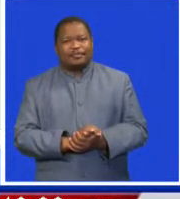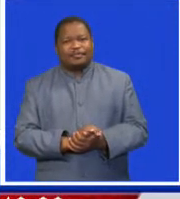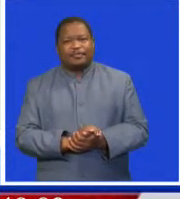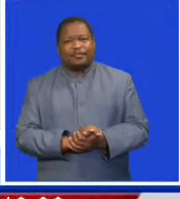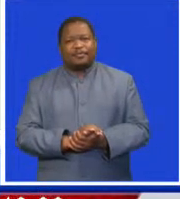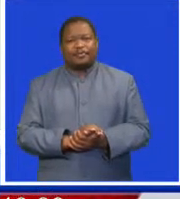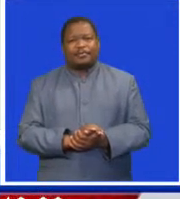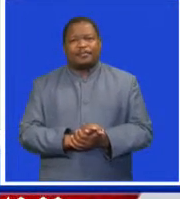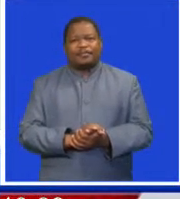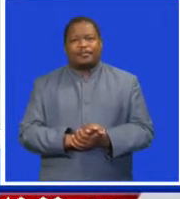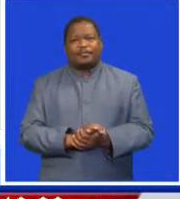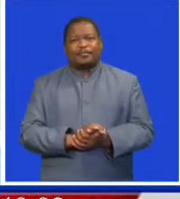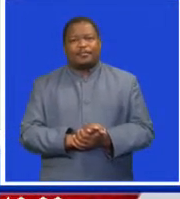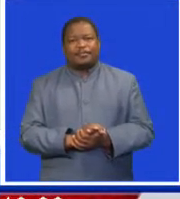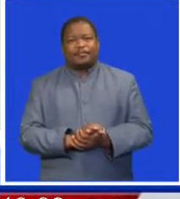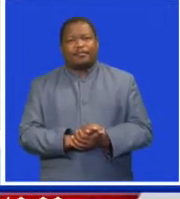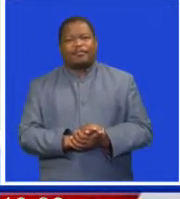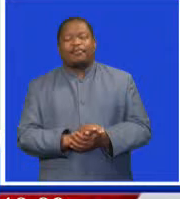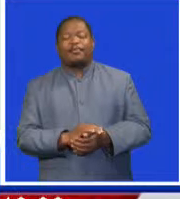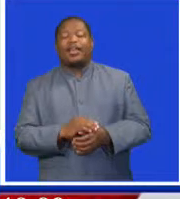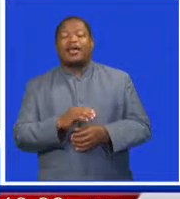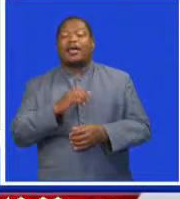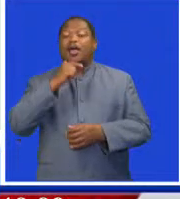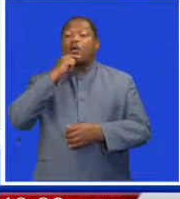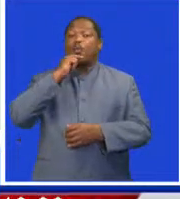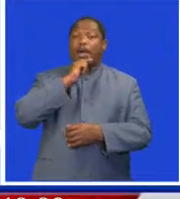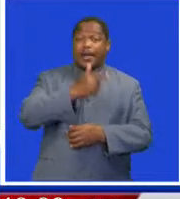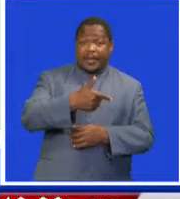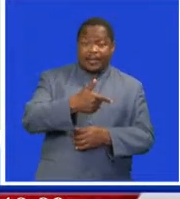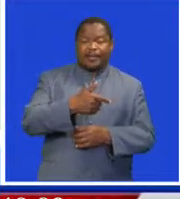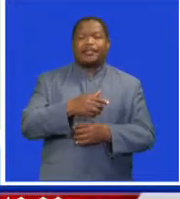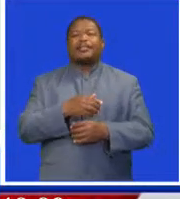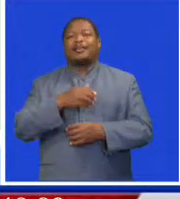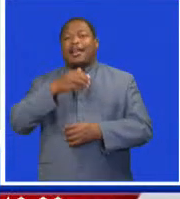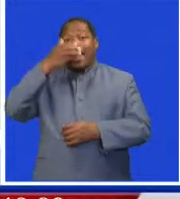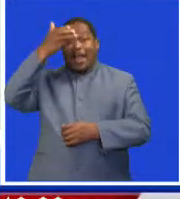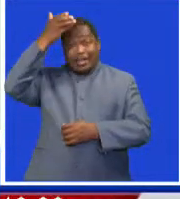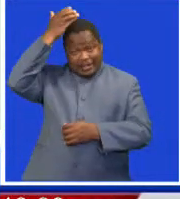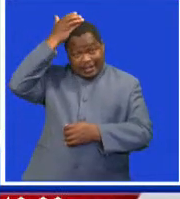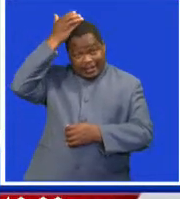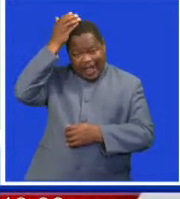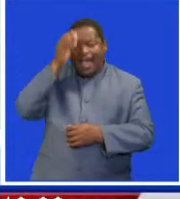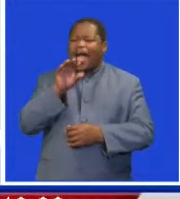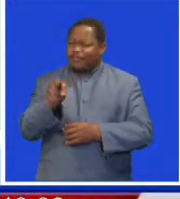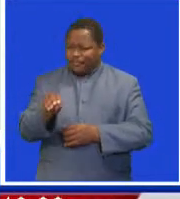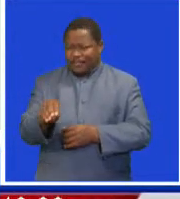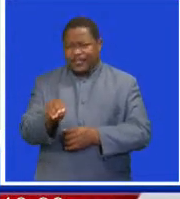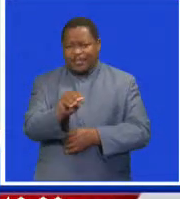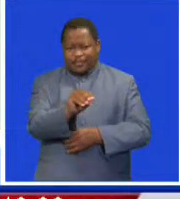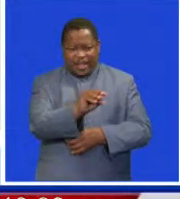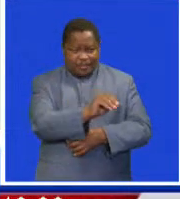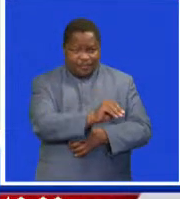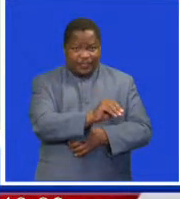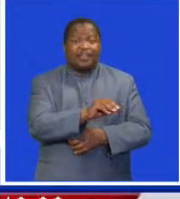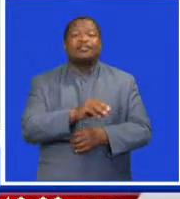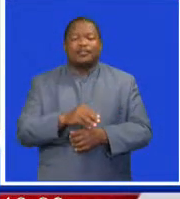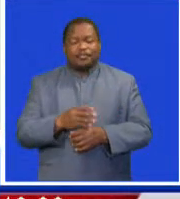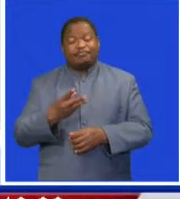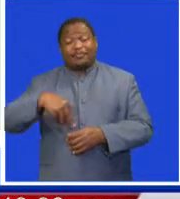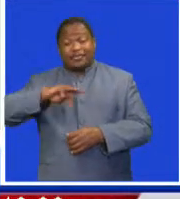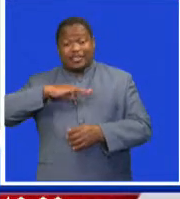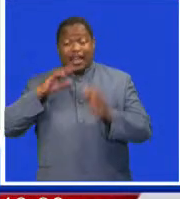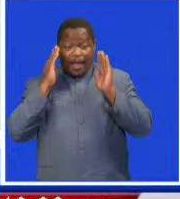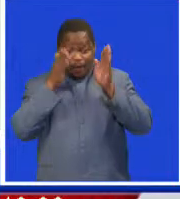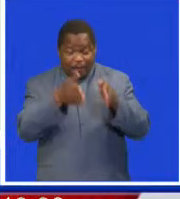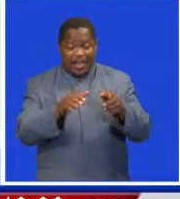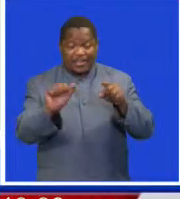ma bonus kwaba ngoku ukuthi phela thina la ngekhathi sinesivele sikhulu lesima inmates